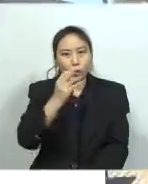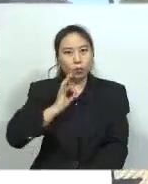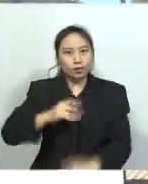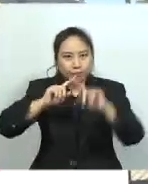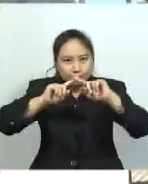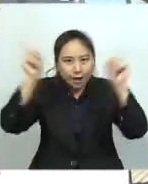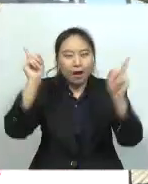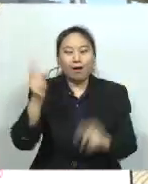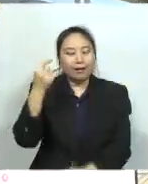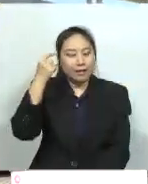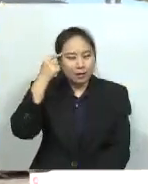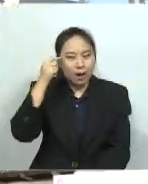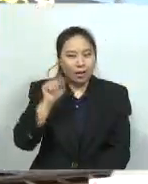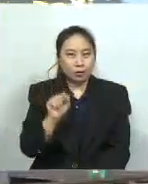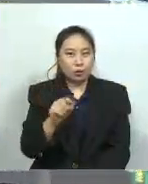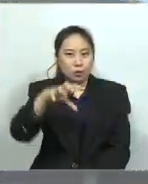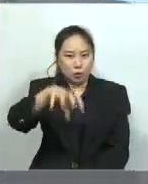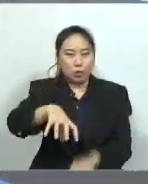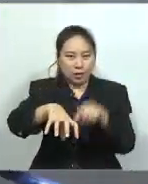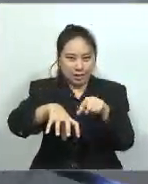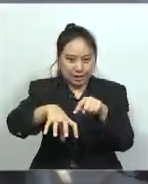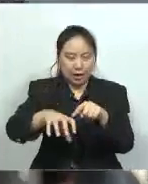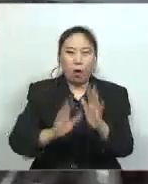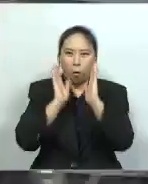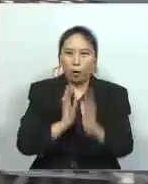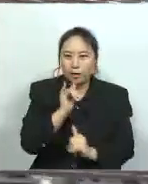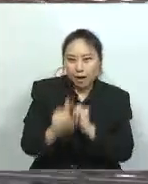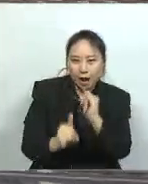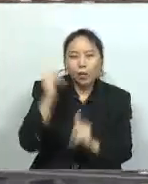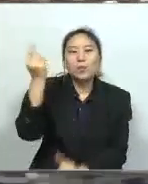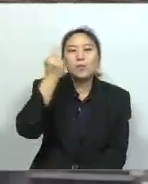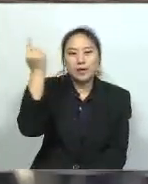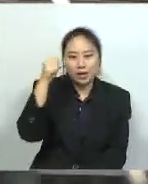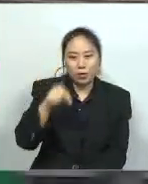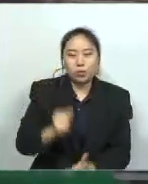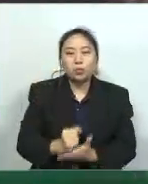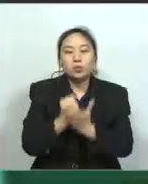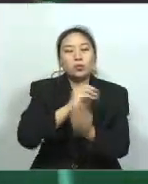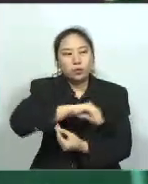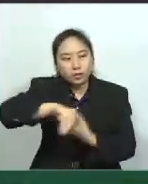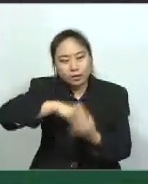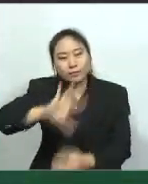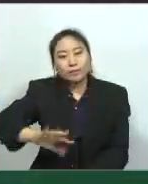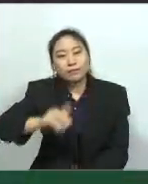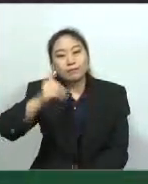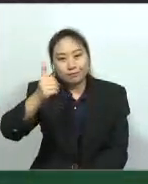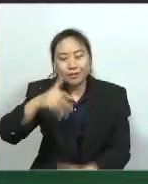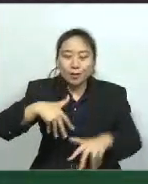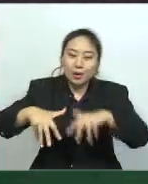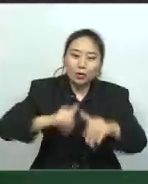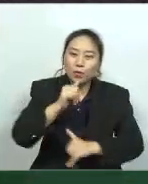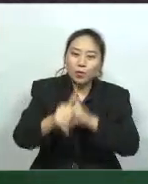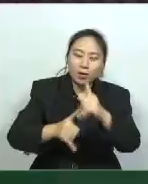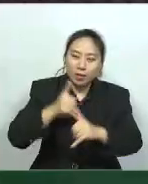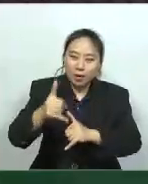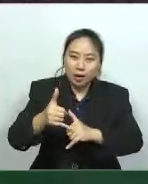นแก่นแล้วก็คาดว่าจะเป็นอีกจุดแลนด์มาร์คของจังหวัดค่ะแล้วก็เชื่อว่าจะช่วยให้เศรษฐกิจดีขึ้นก็คนก็จะหันมา